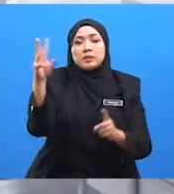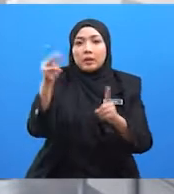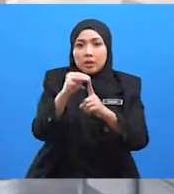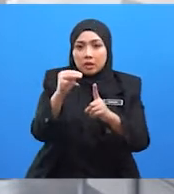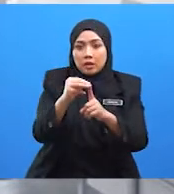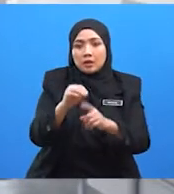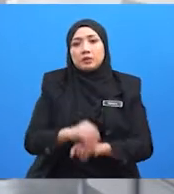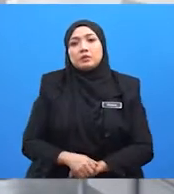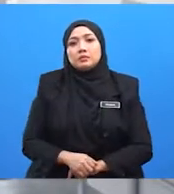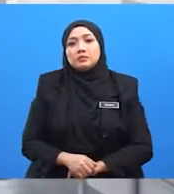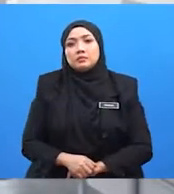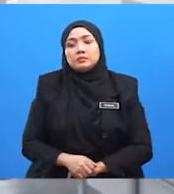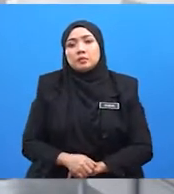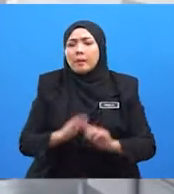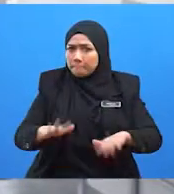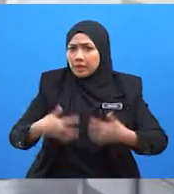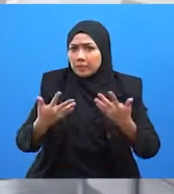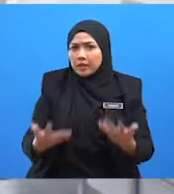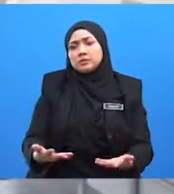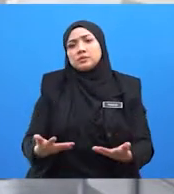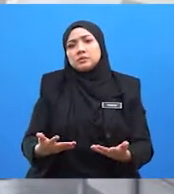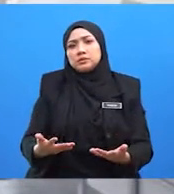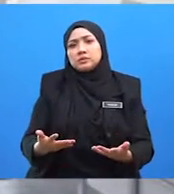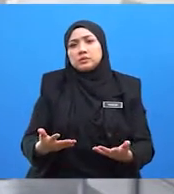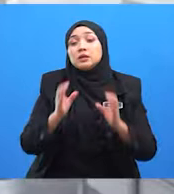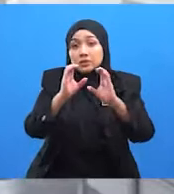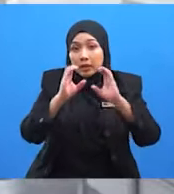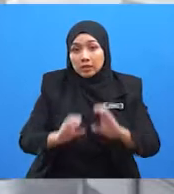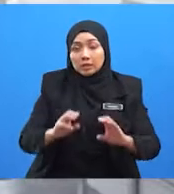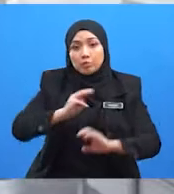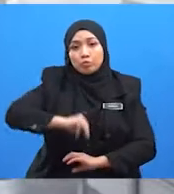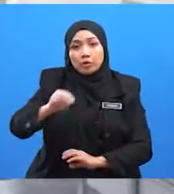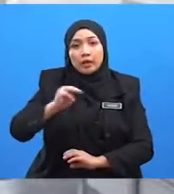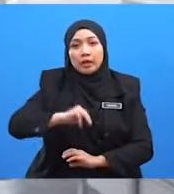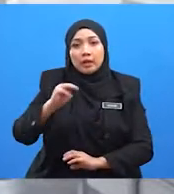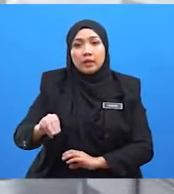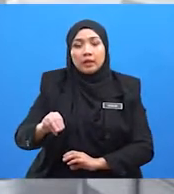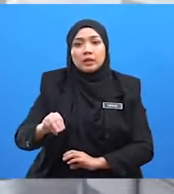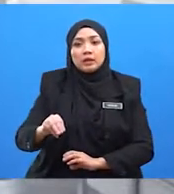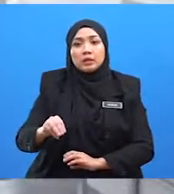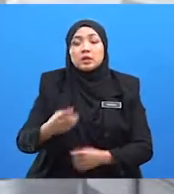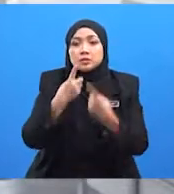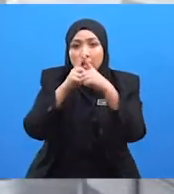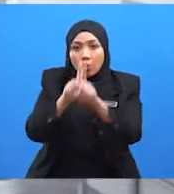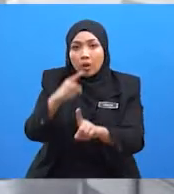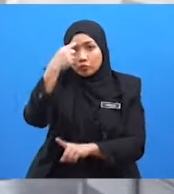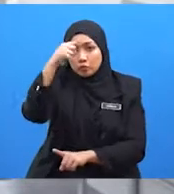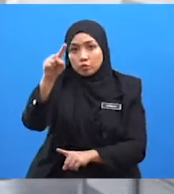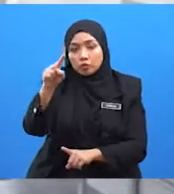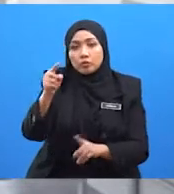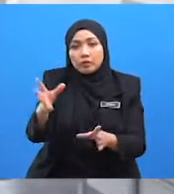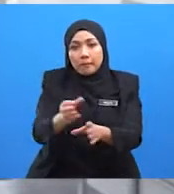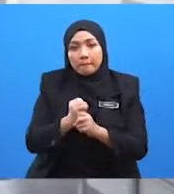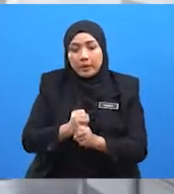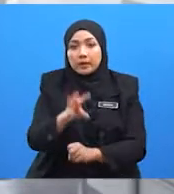Baiklah, murid-murid. Bagaimanakah kaedah murid menjawab untuk mendapatkan